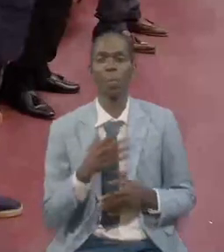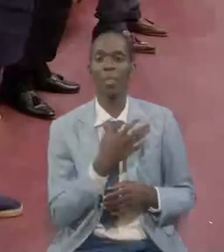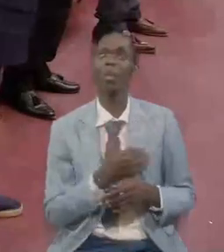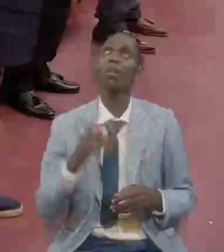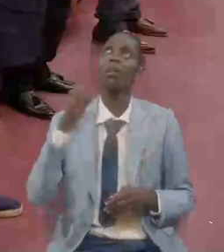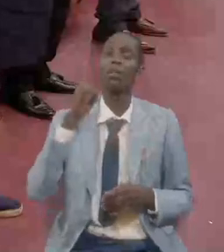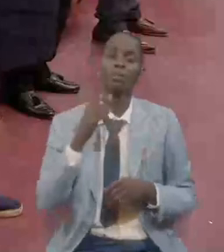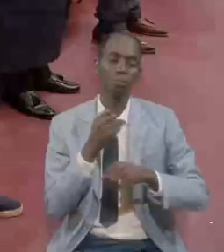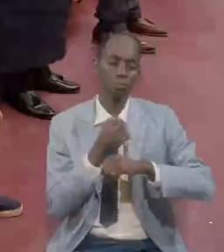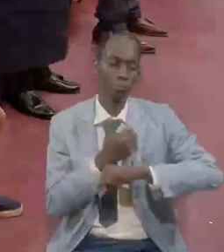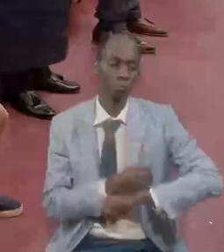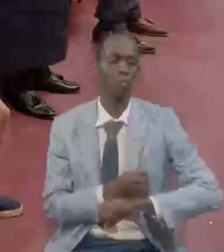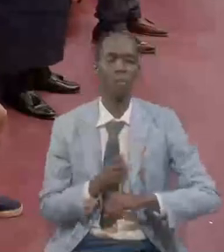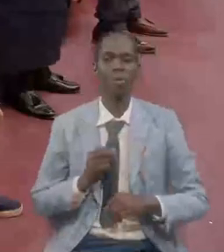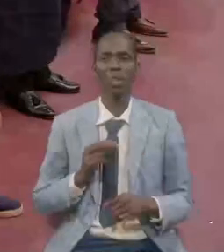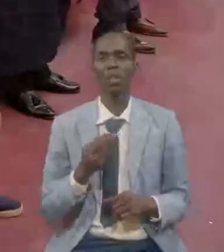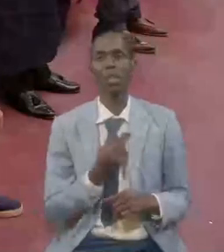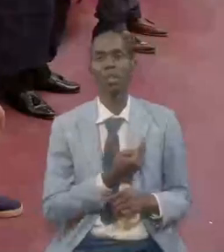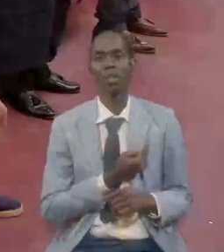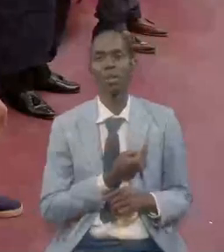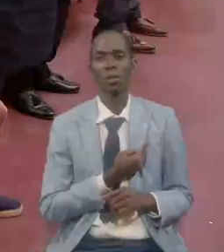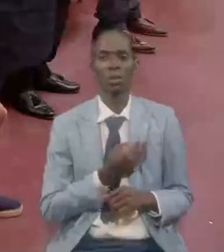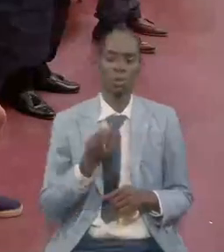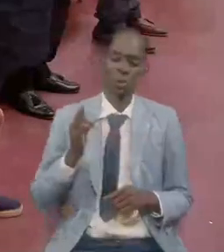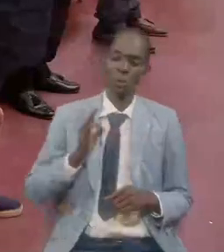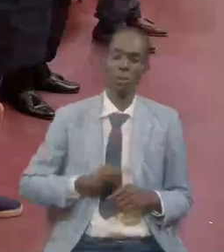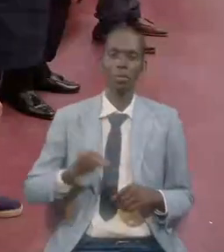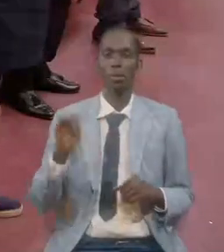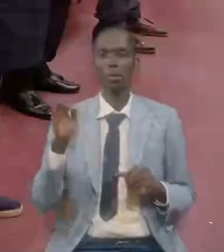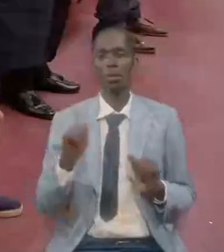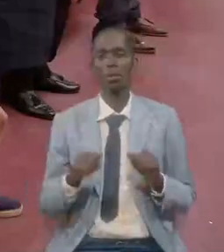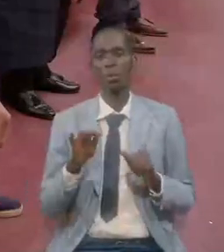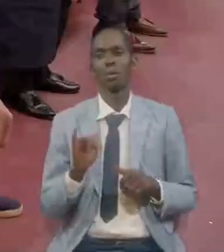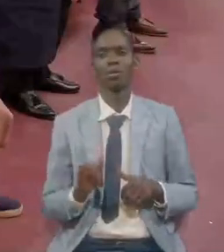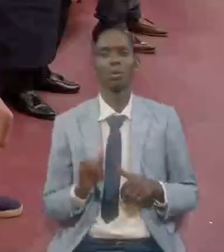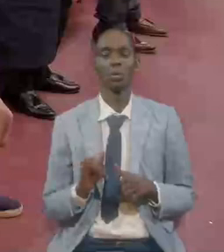Et il nous préserve de façon profitable